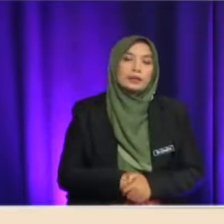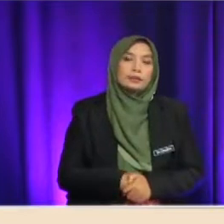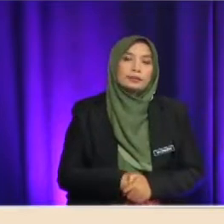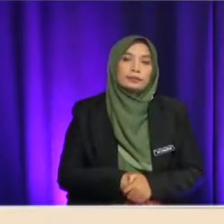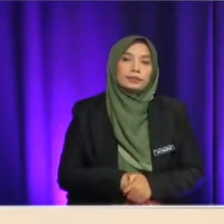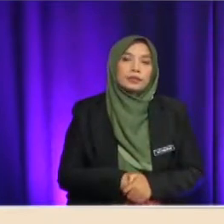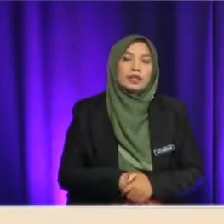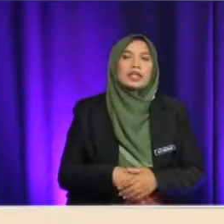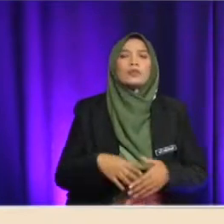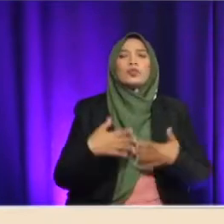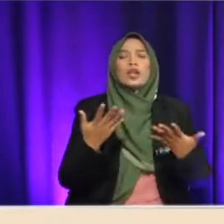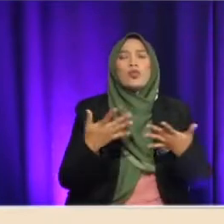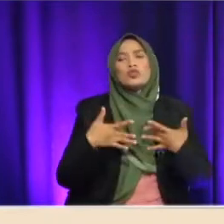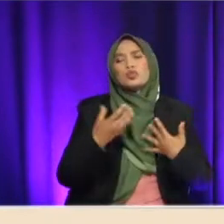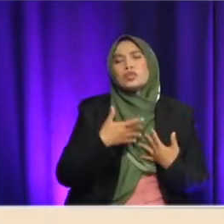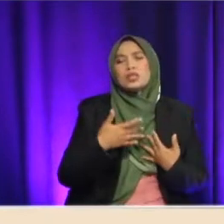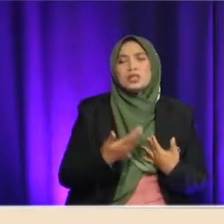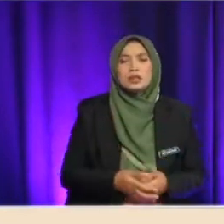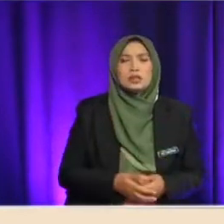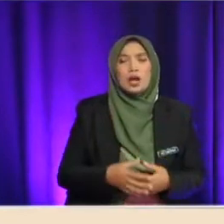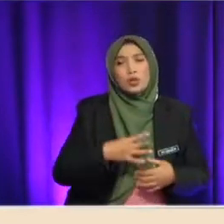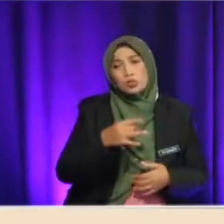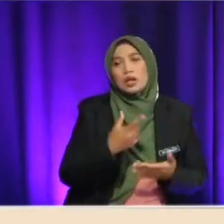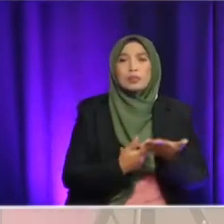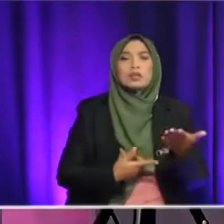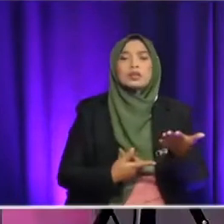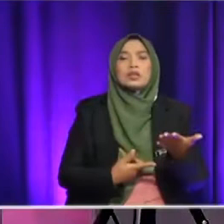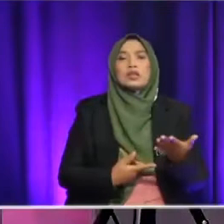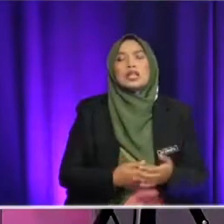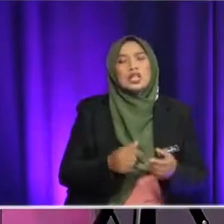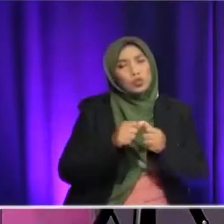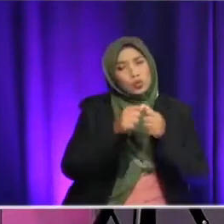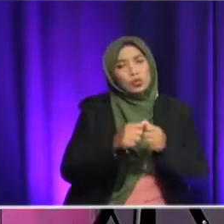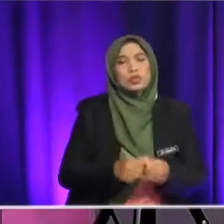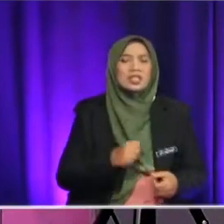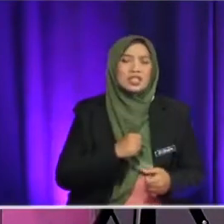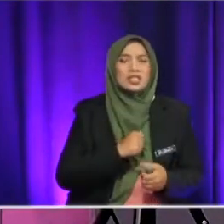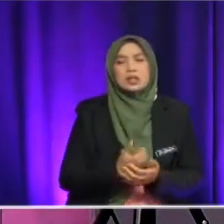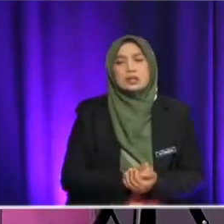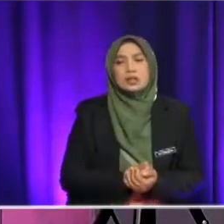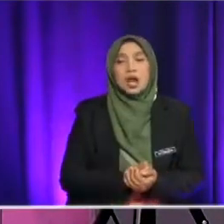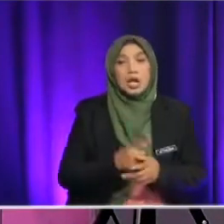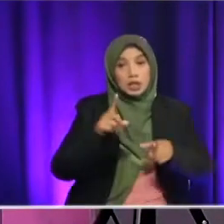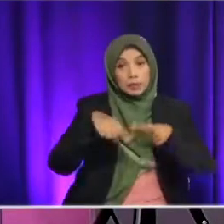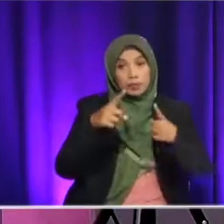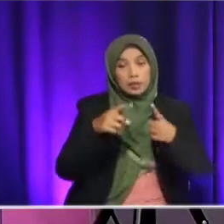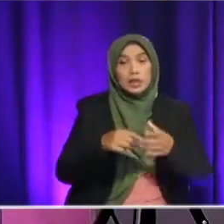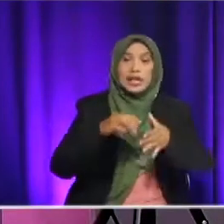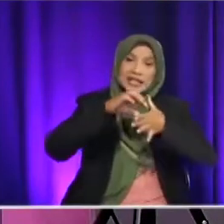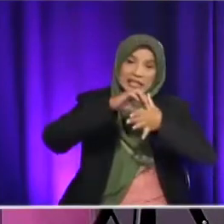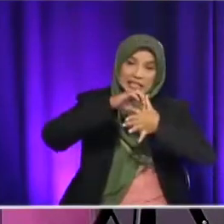topik terpulang kepada kamu mengikut kreativiti kamu sendiri. Baik, kita pergi kepada